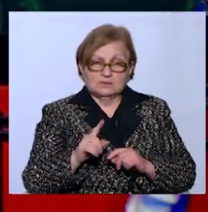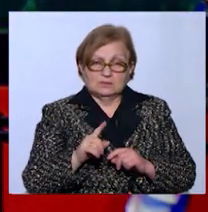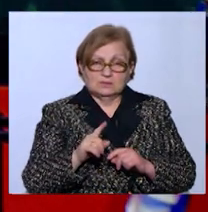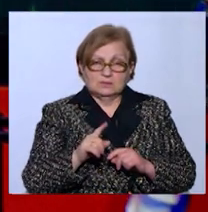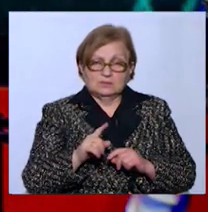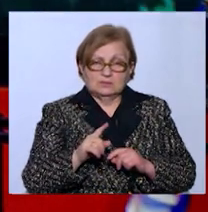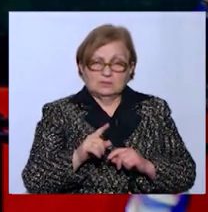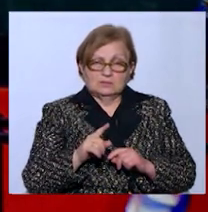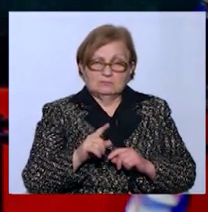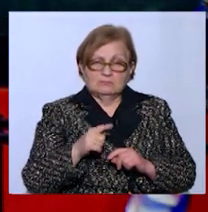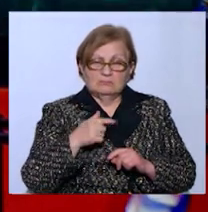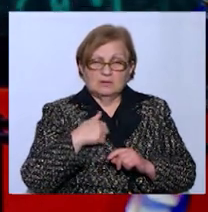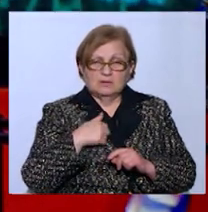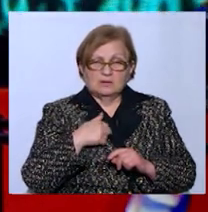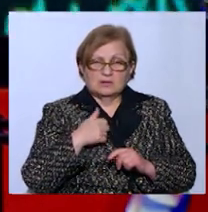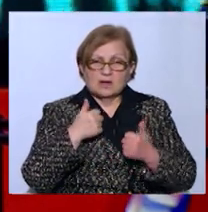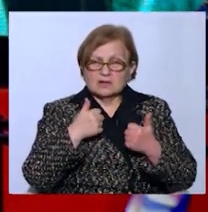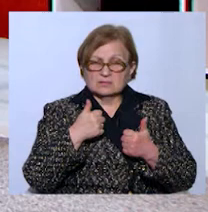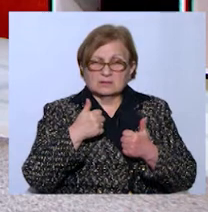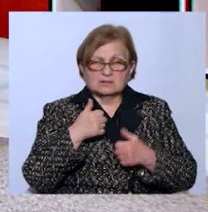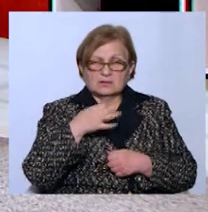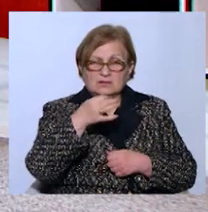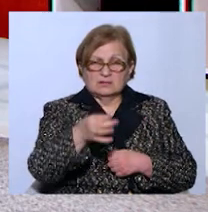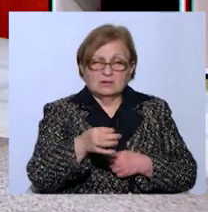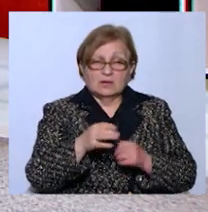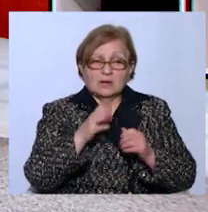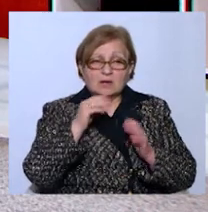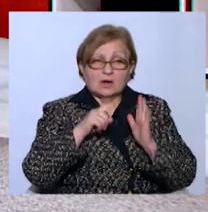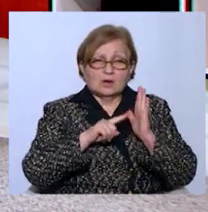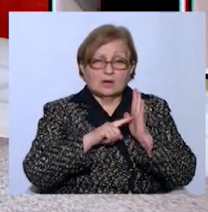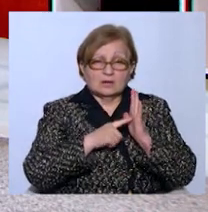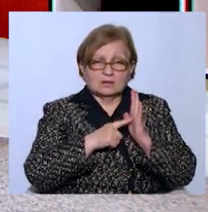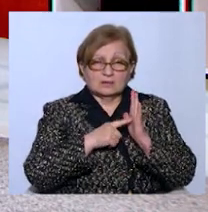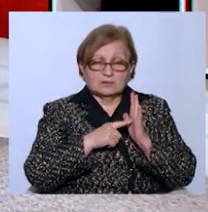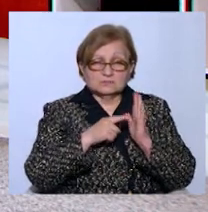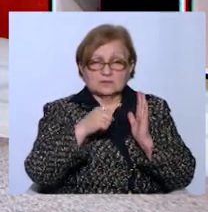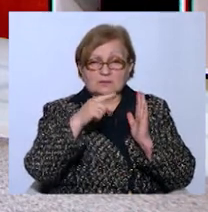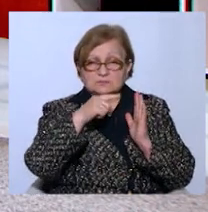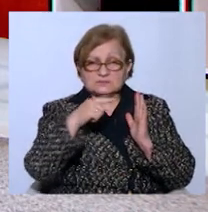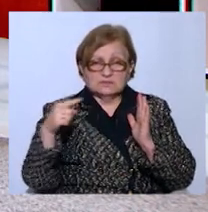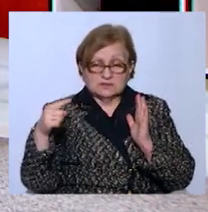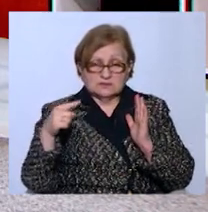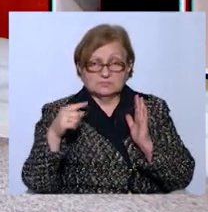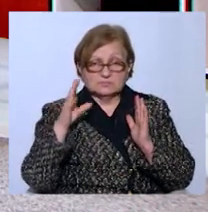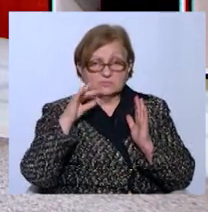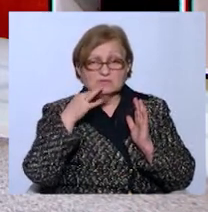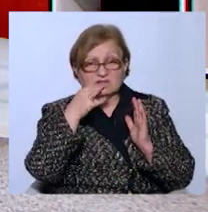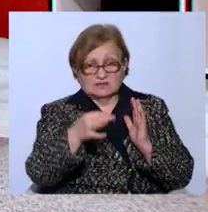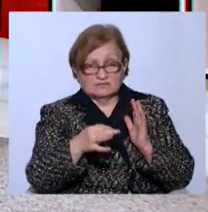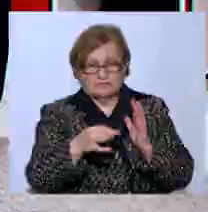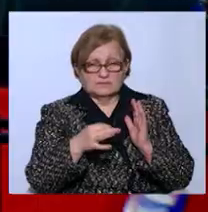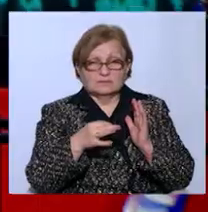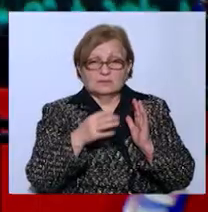ცუდ განმარტებას გეუნებით მე. ოდე გოგოც კი გამრავლებას გეტყვით მე წილადების. შემდეგ უკვე ნახავთ თქვენ